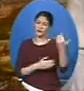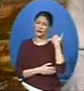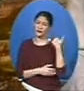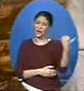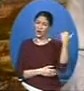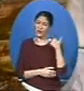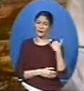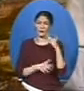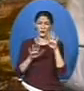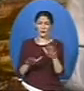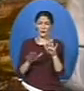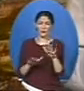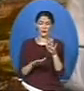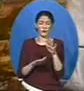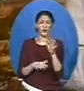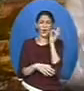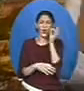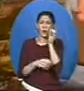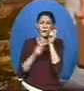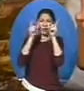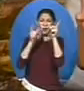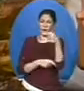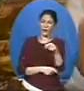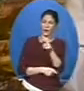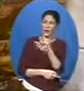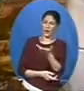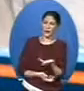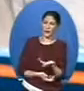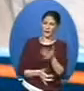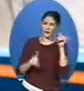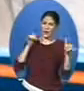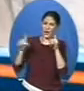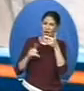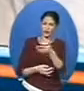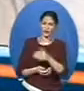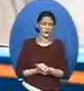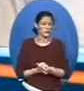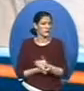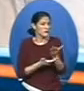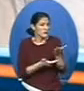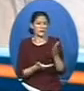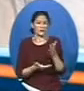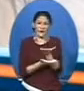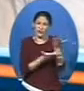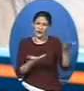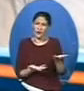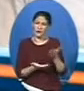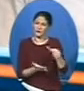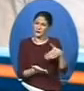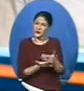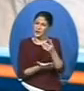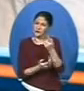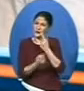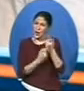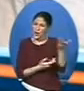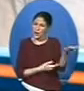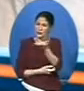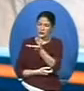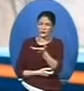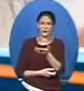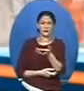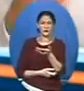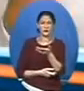אתם צודקים. אין סיבה לכך שבמאה ה-20... בבקשה, הנה, מציע לך מוטי יוגב, בואו בדיאלוג. השאלה מה